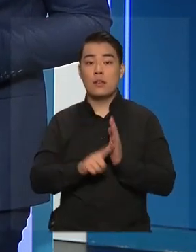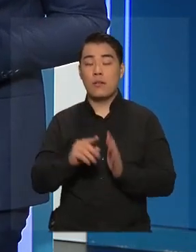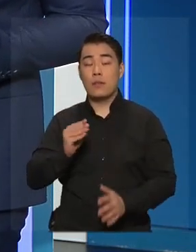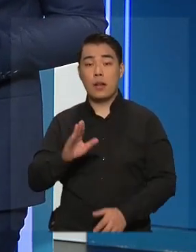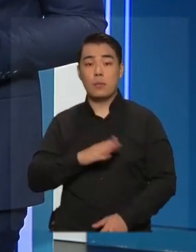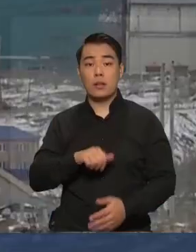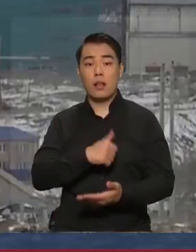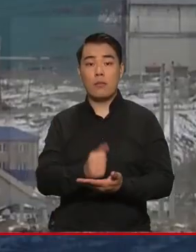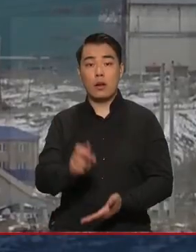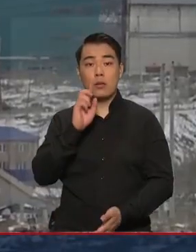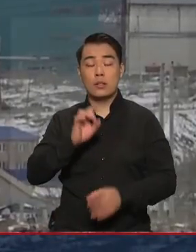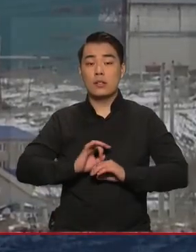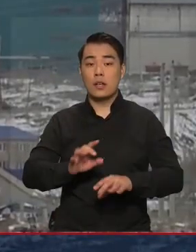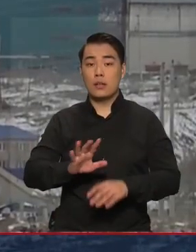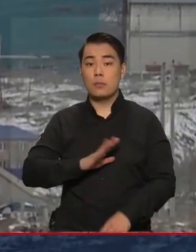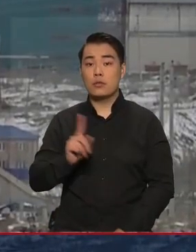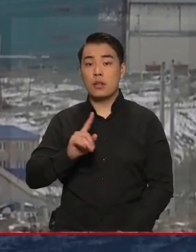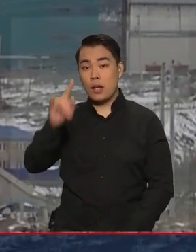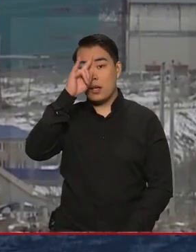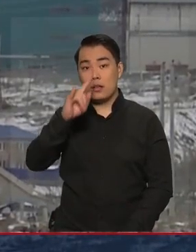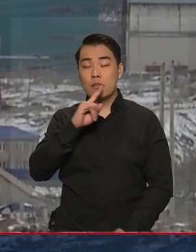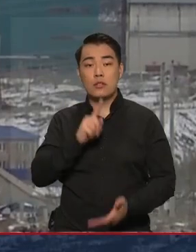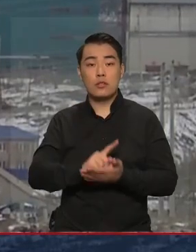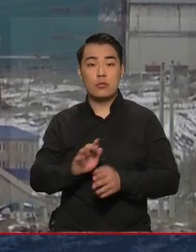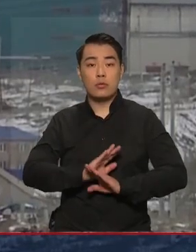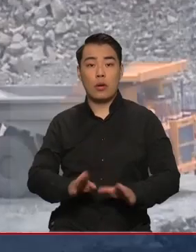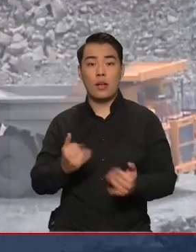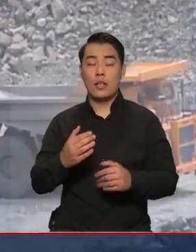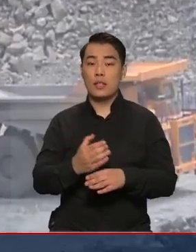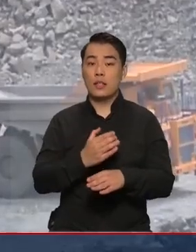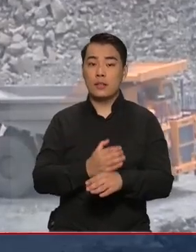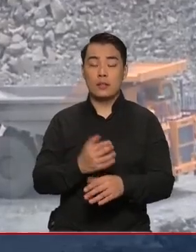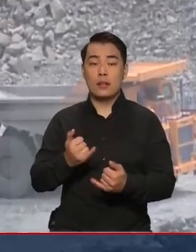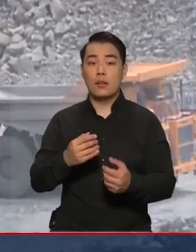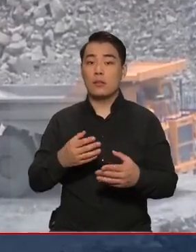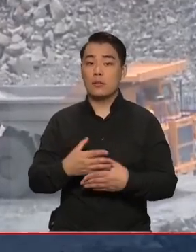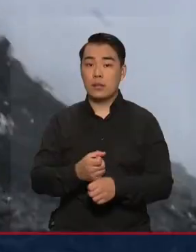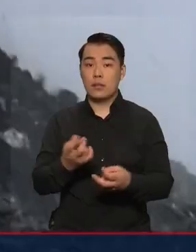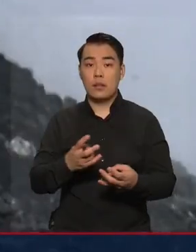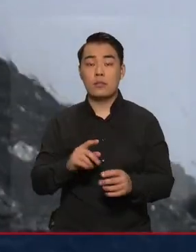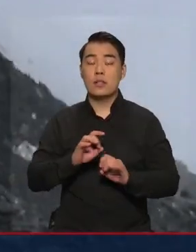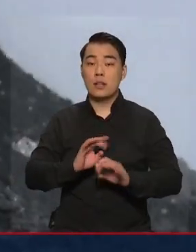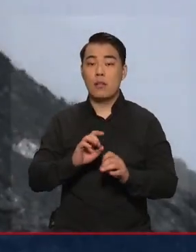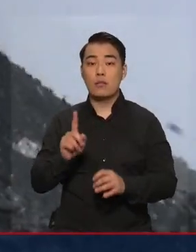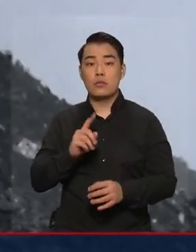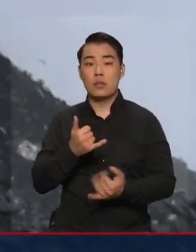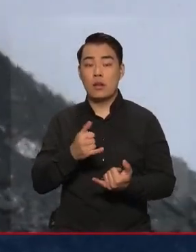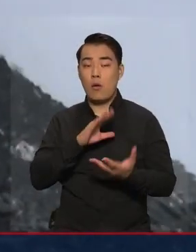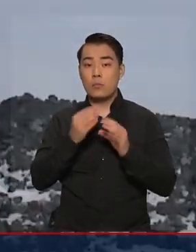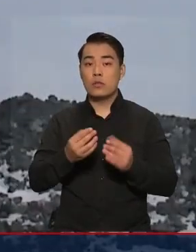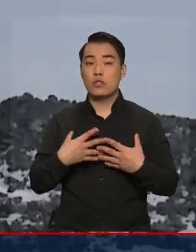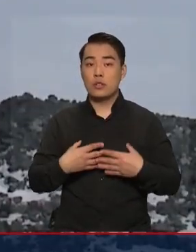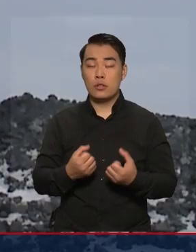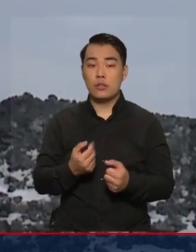Глава государства подчеркнул, Казахстан не должен быть зависимым от зарубежных поставок. Иными словами говоря, нам жизненно